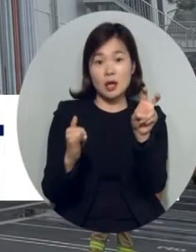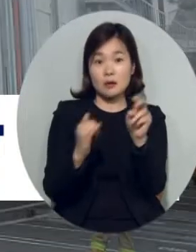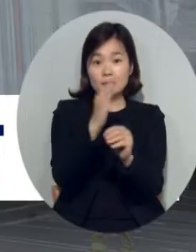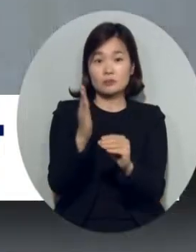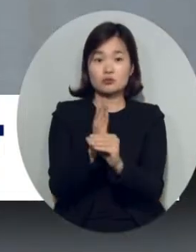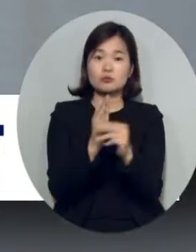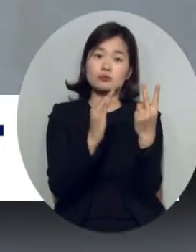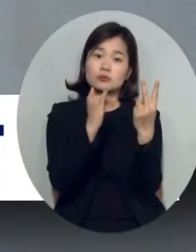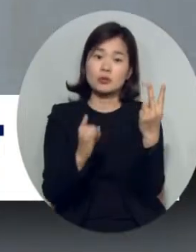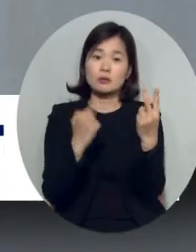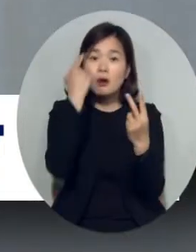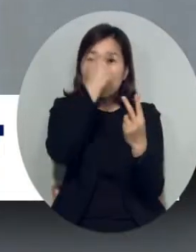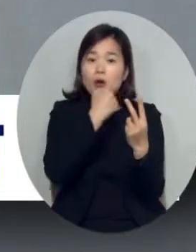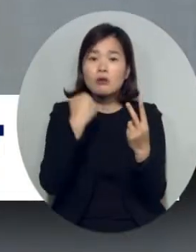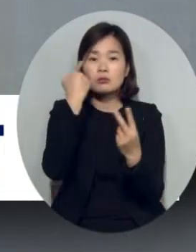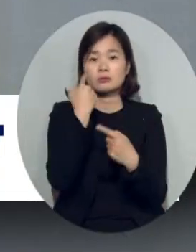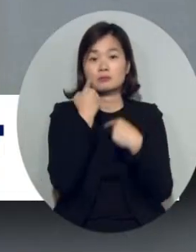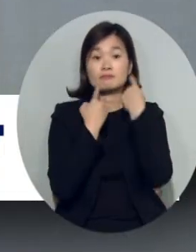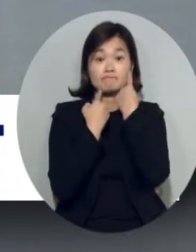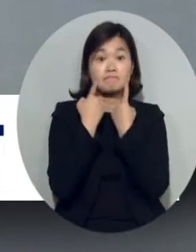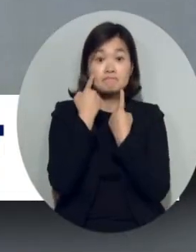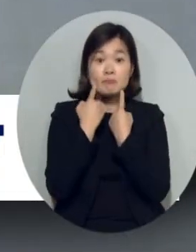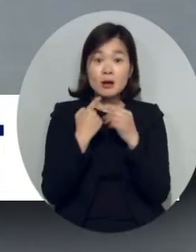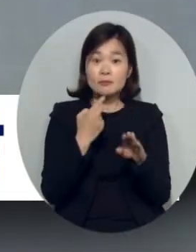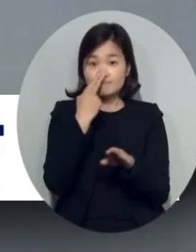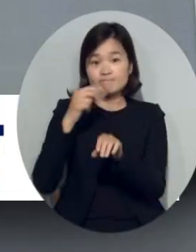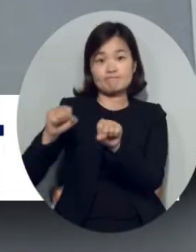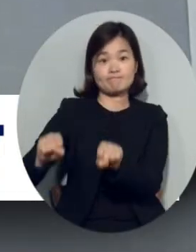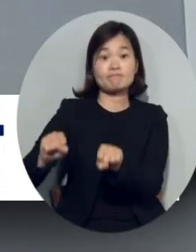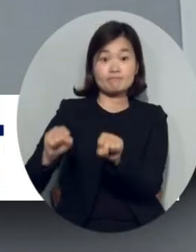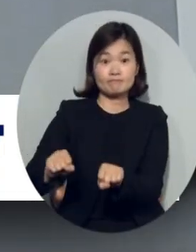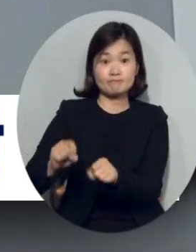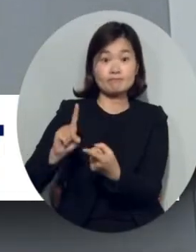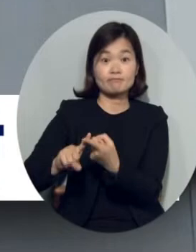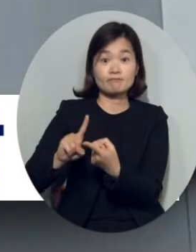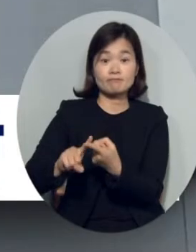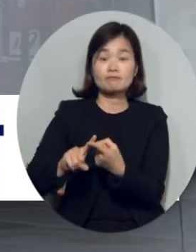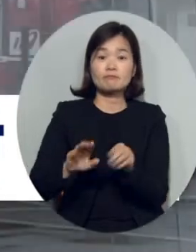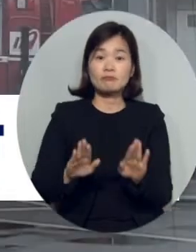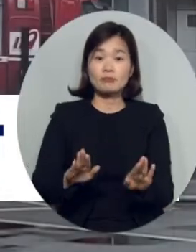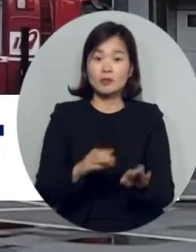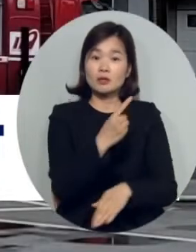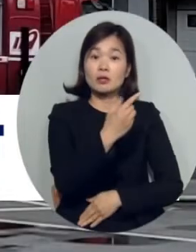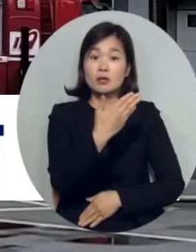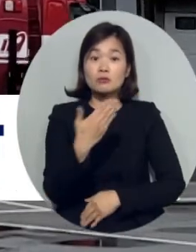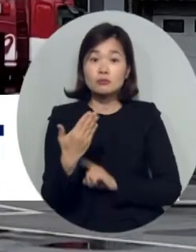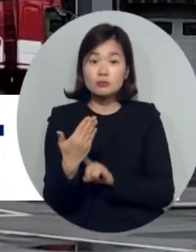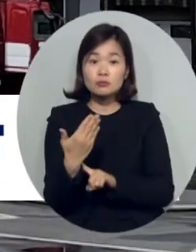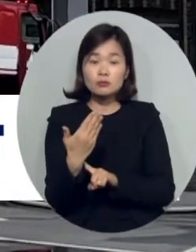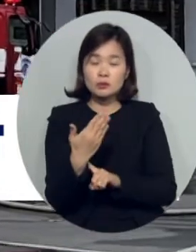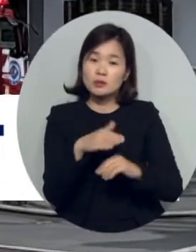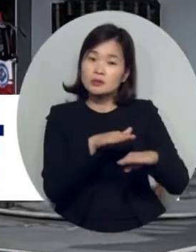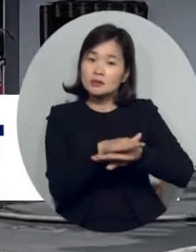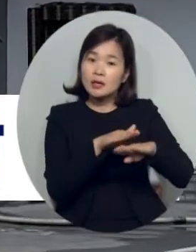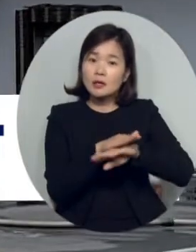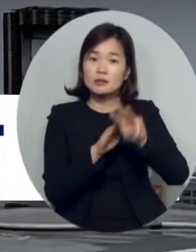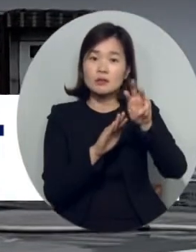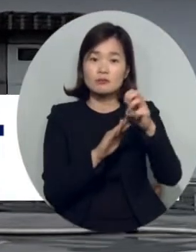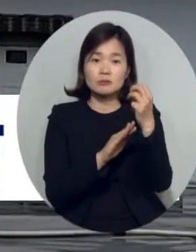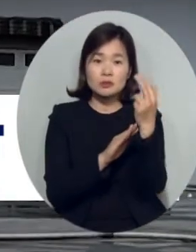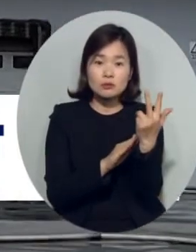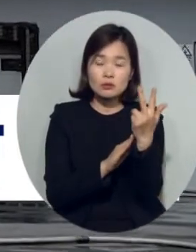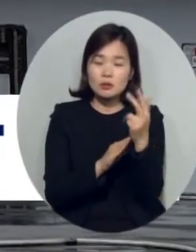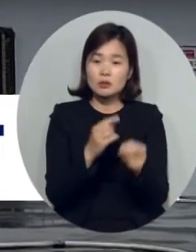2명이 얼굴 등에 화상을 입었지만 생명에는 영향이 없습니다 소방당국은 소방차 37 때와